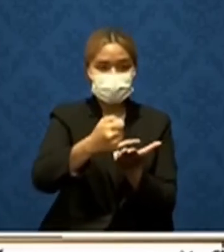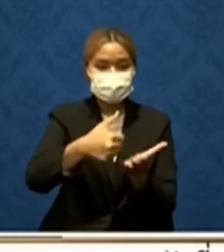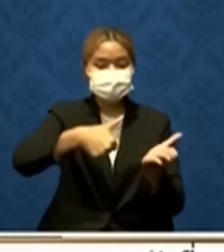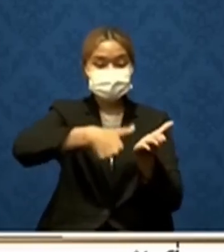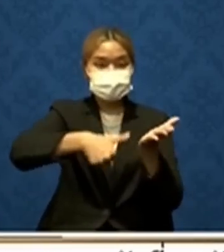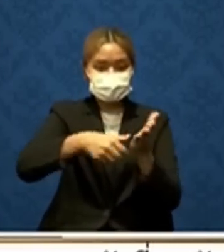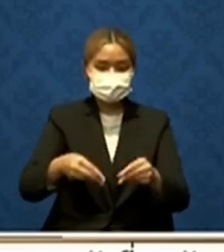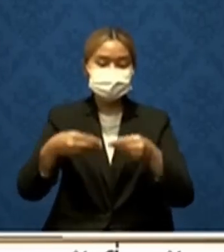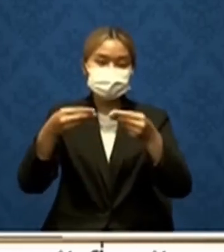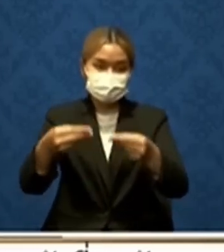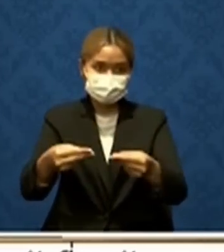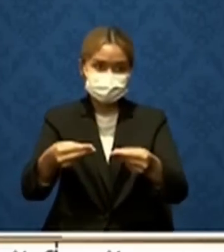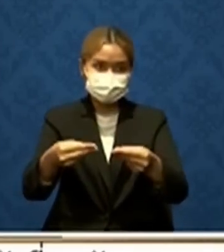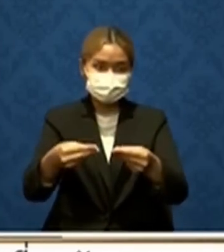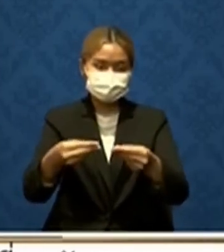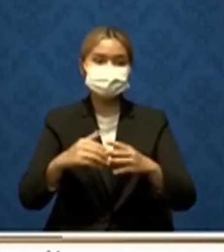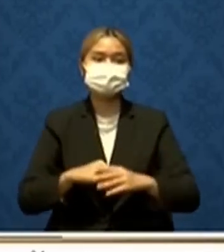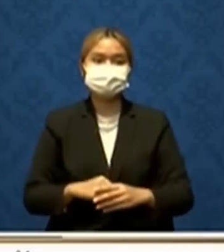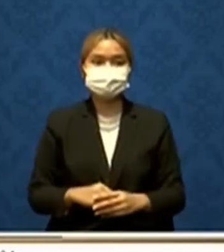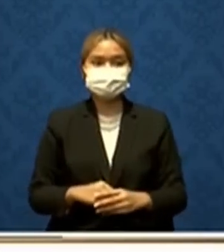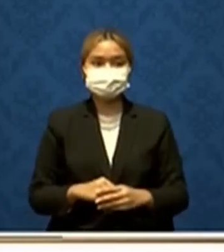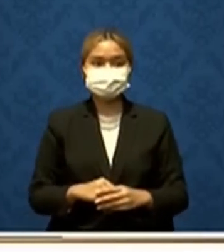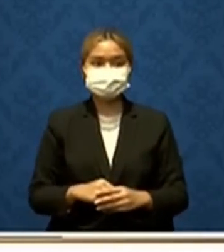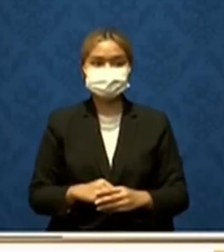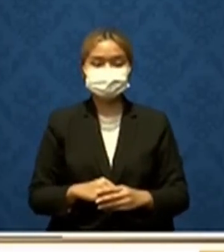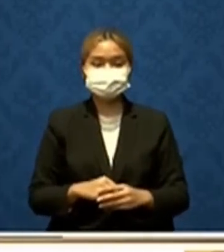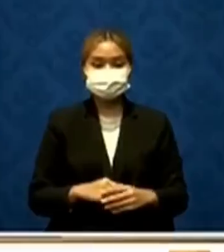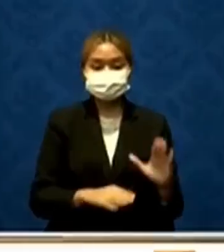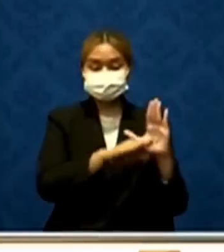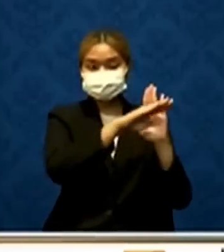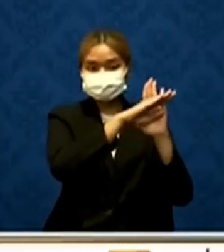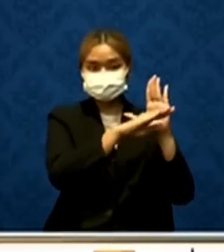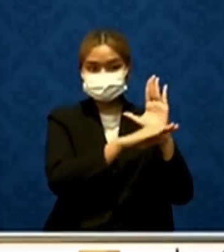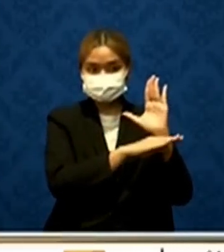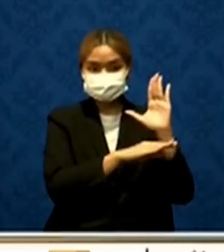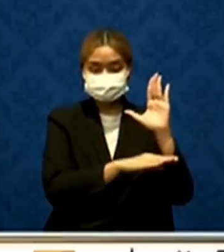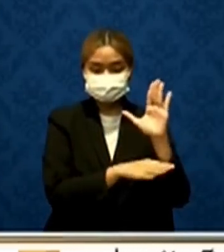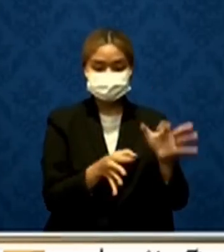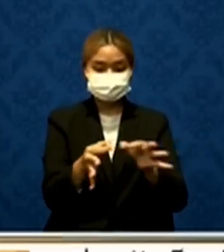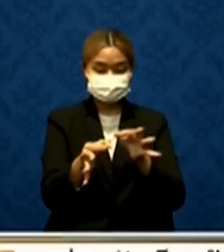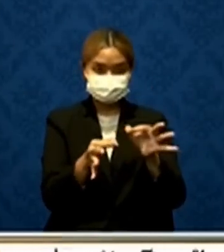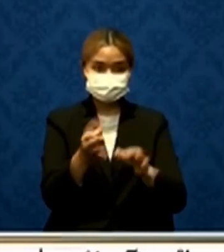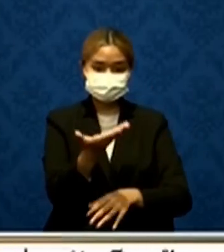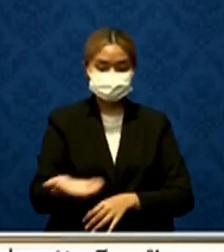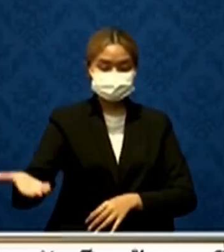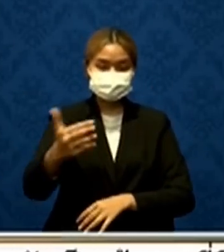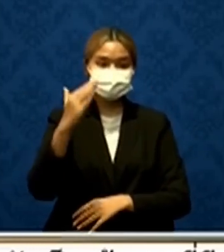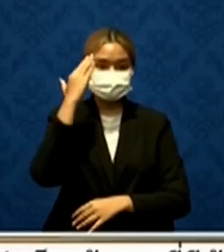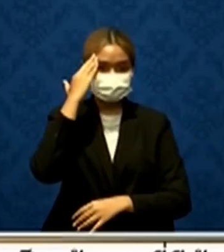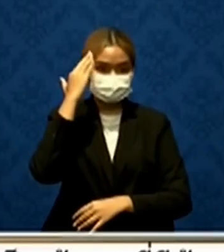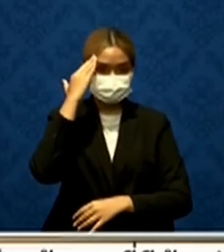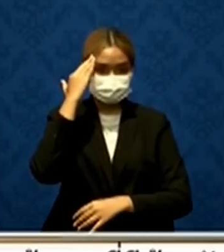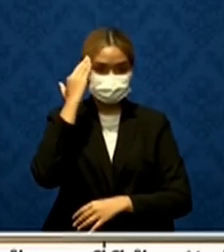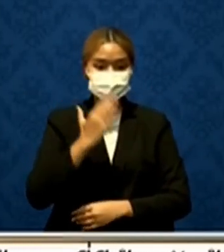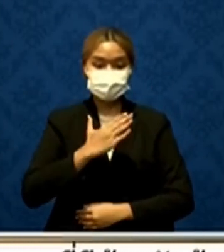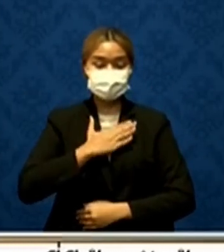นี่คือที่มาที่ไปแต่ผมขออนุญาตลำดับเหตุการณ์ให้ท่านประธานได้รับทราบว่ากระผมและ